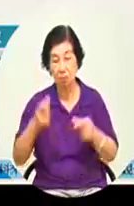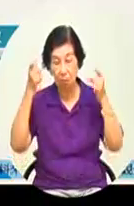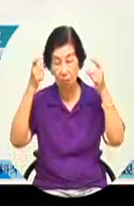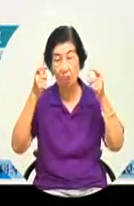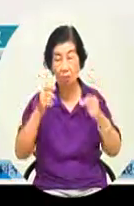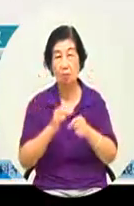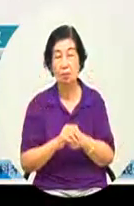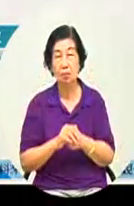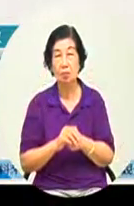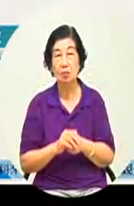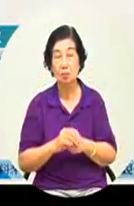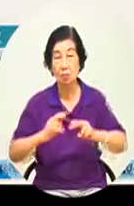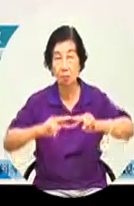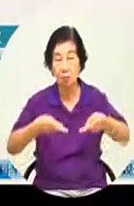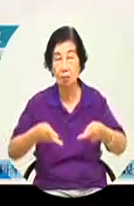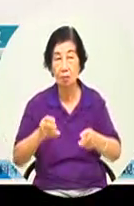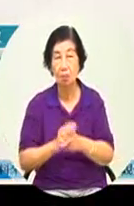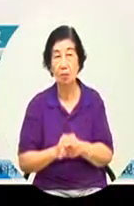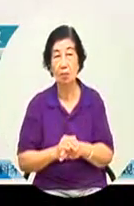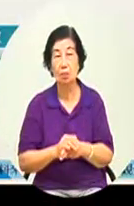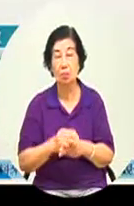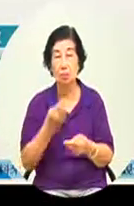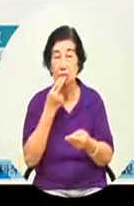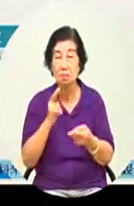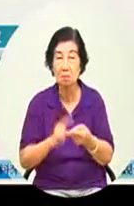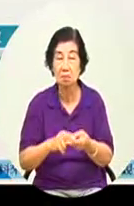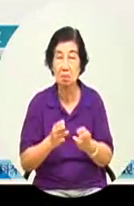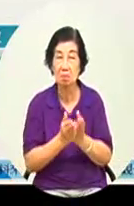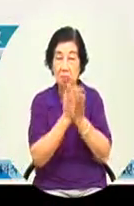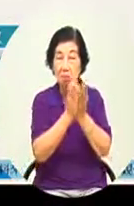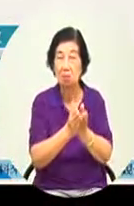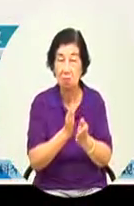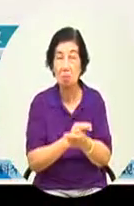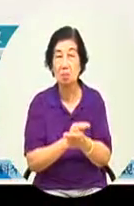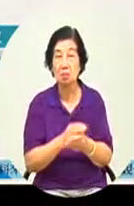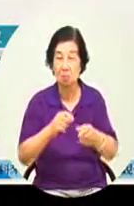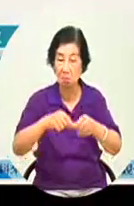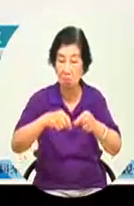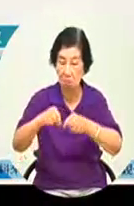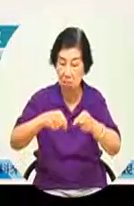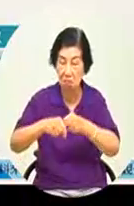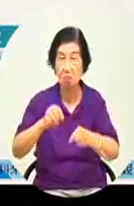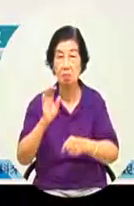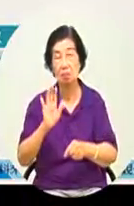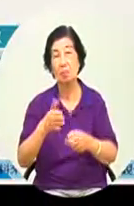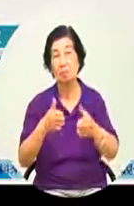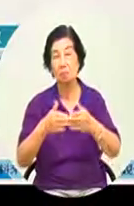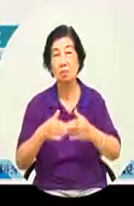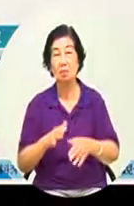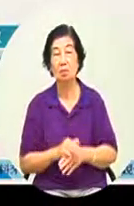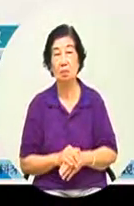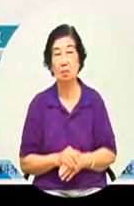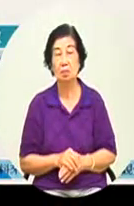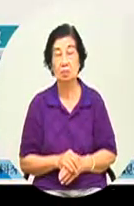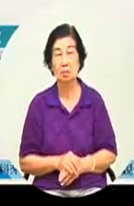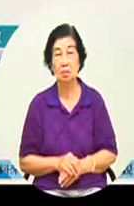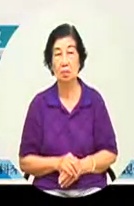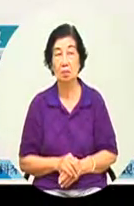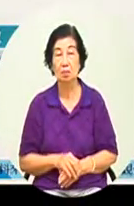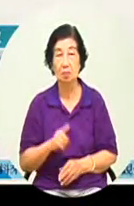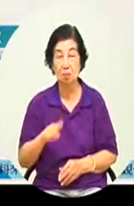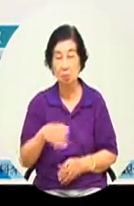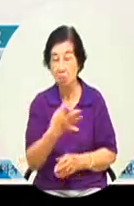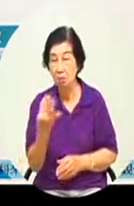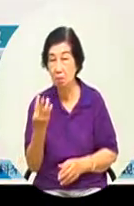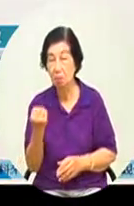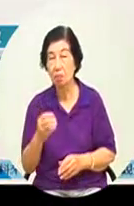成为游轮母港的计划，这个是我们陈局市长一直在提的，可是。这样的数据已